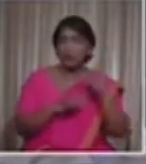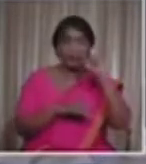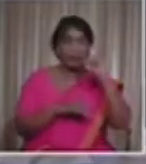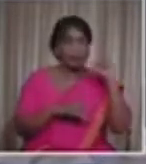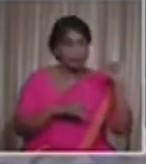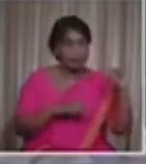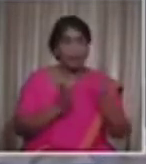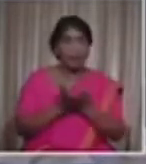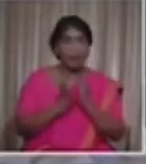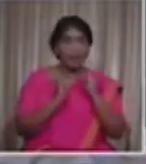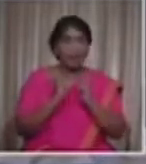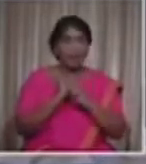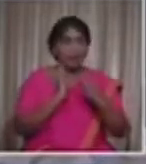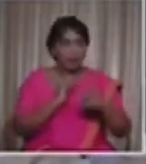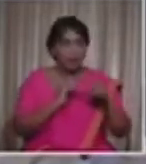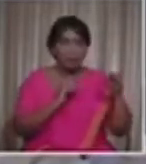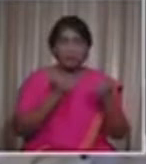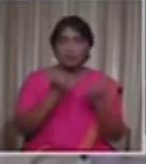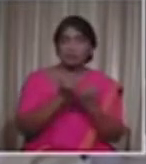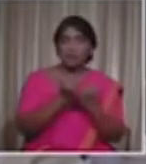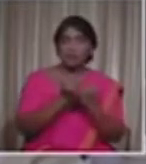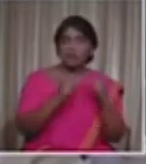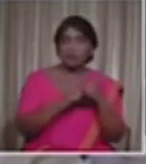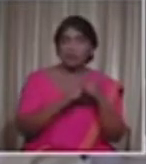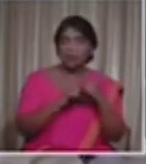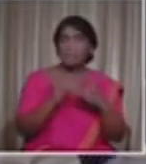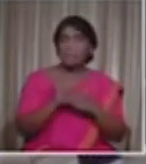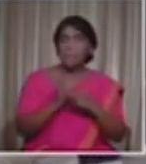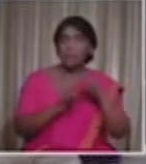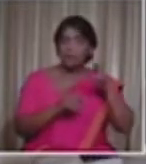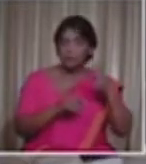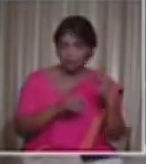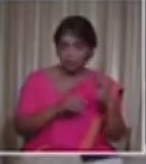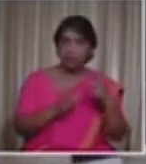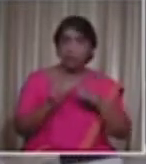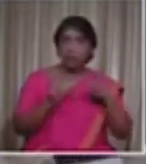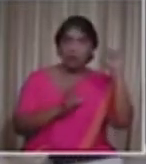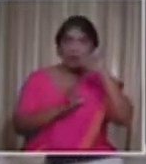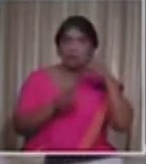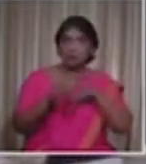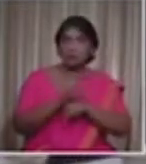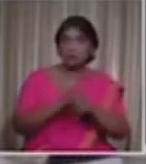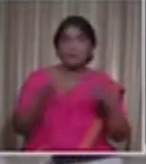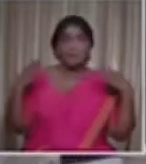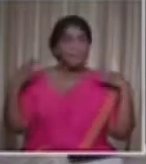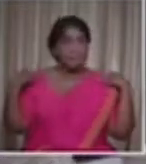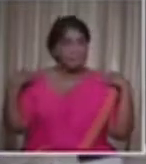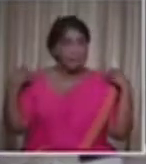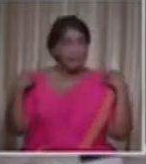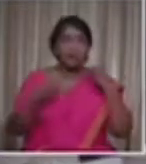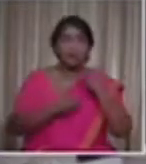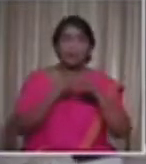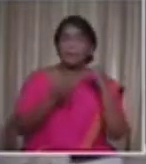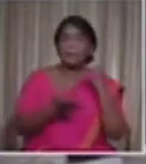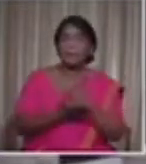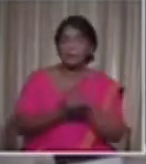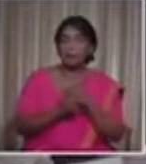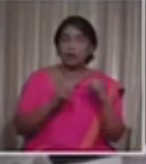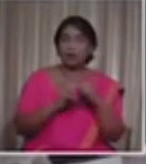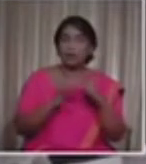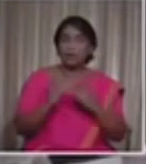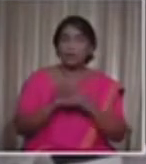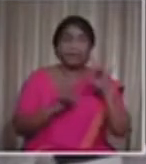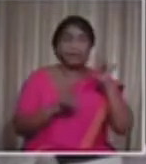66ක්ද ඉන්දියානු ණය ආධාර ක්‍රම යටතේ ඩොලර් මිලියන 200ක්ද ආසියානු යටිතල පහසුකම් ආයෝජන බැංකුව මගින් ඩොලර්